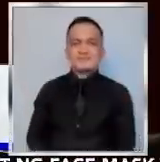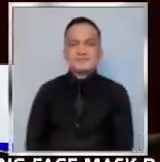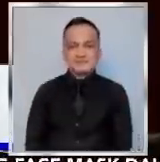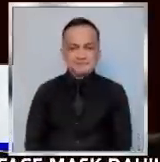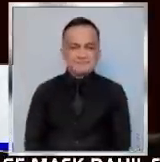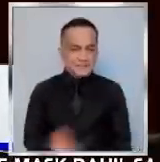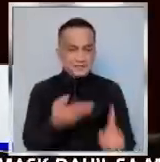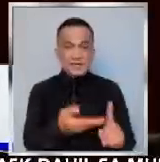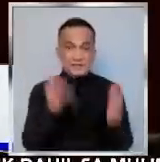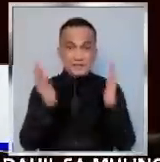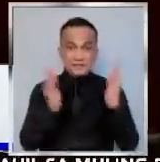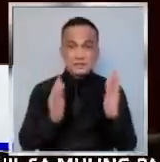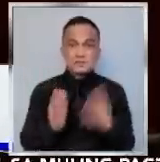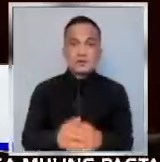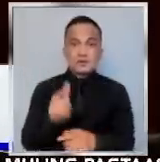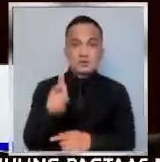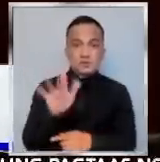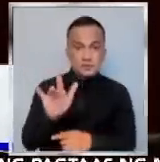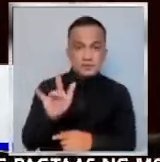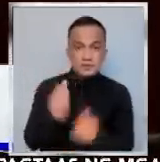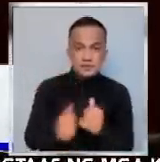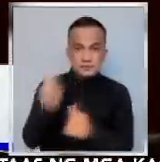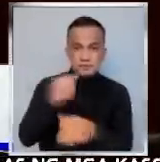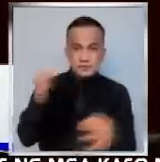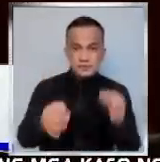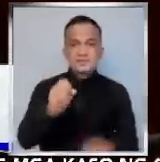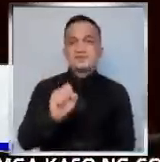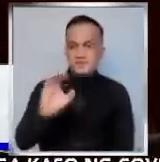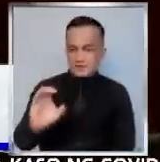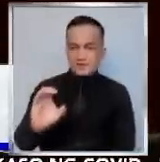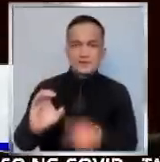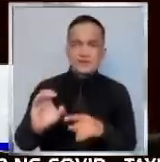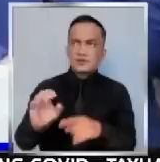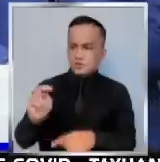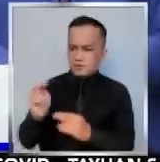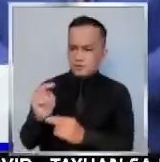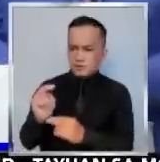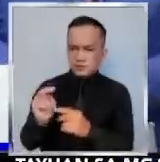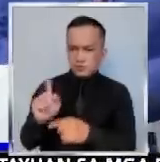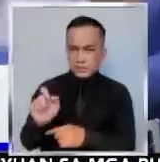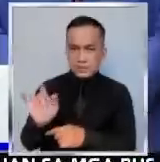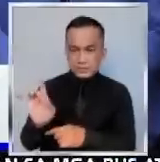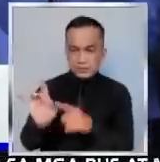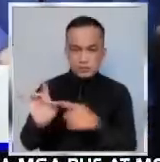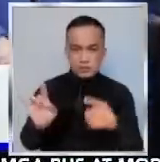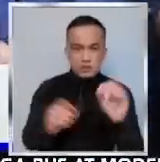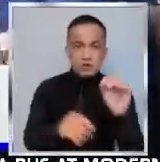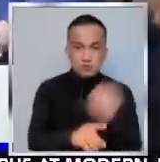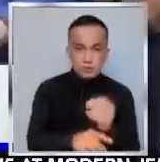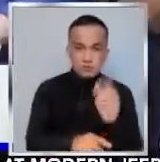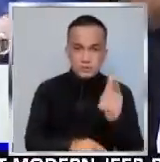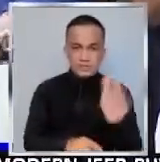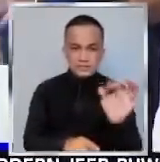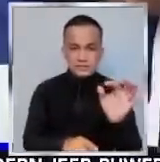din siya bilang 25th Chief Justice ng kataas-taasang hukuman mula November 2018 hanggang October 2019 sa panahon